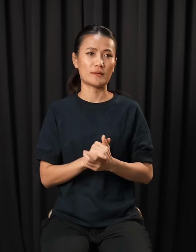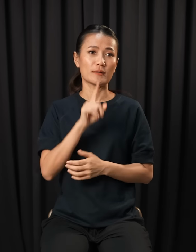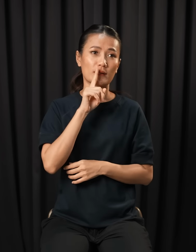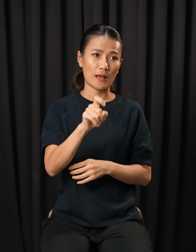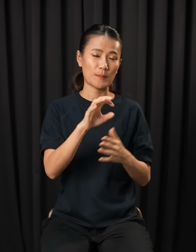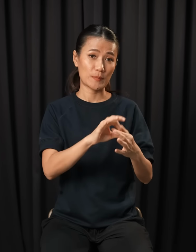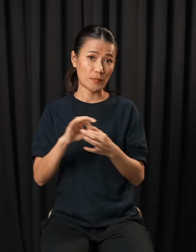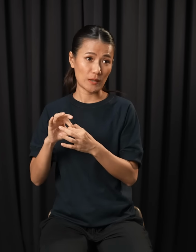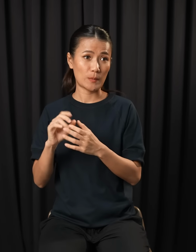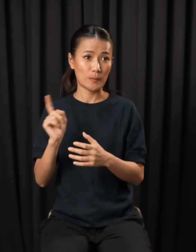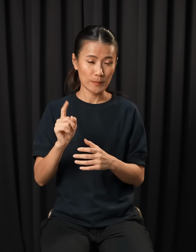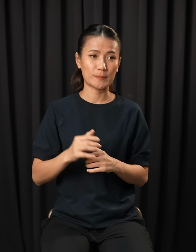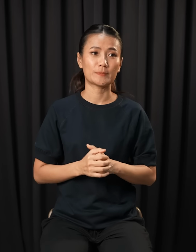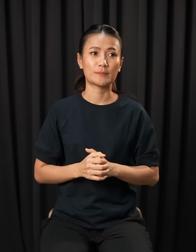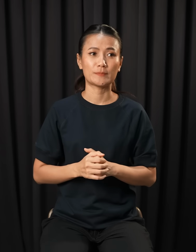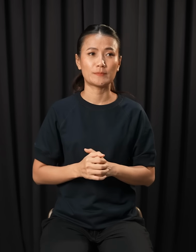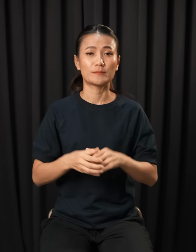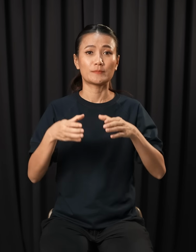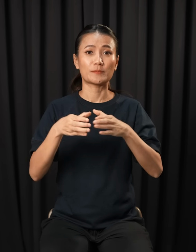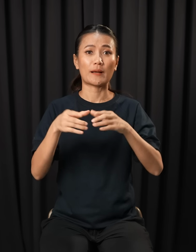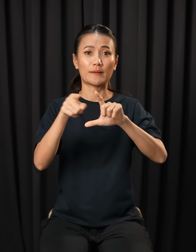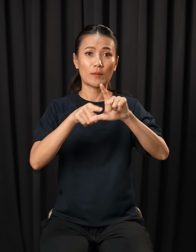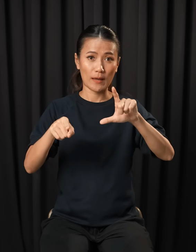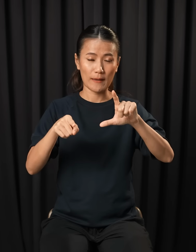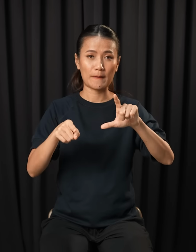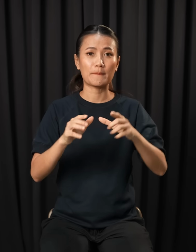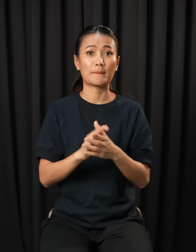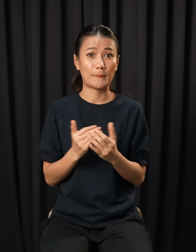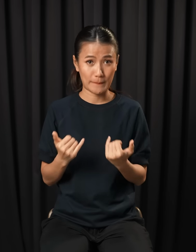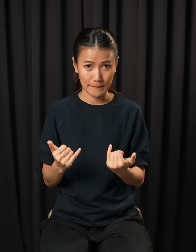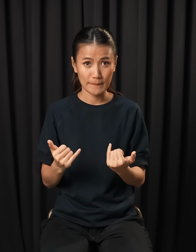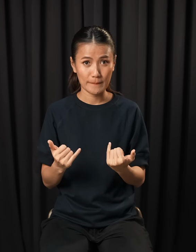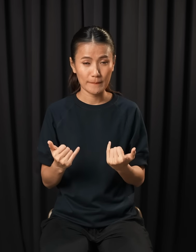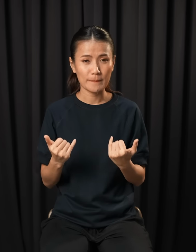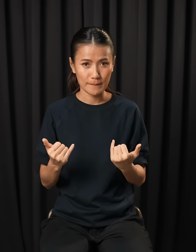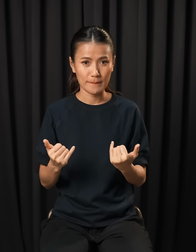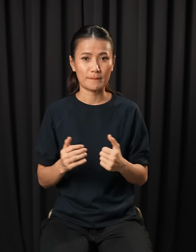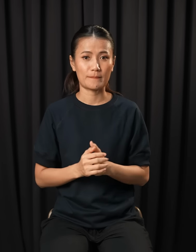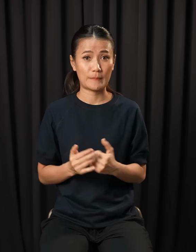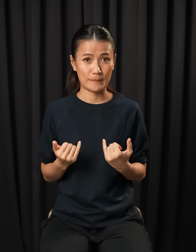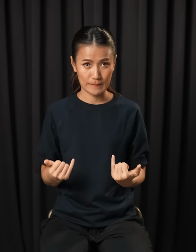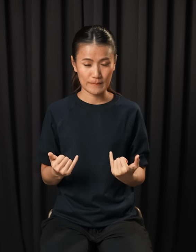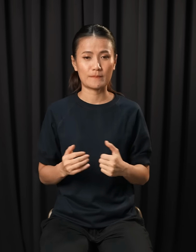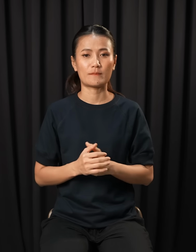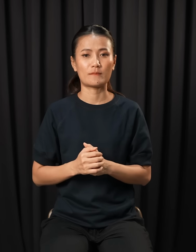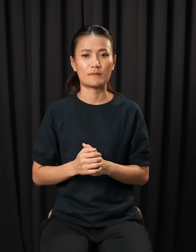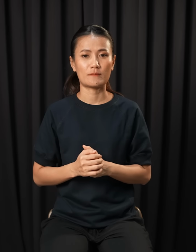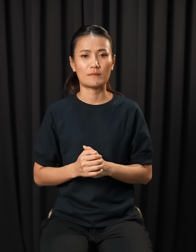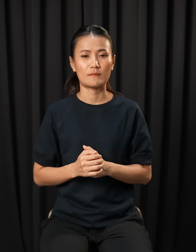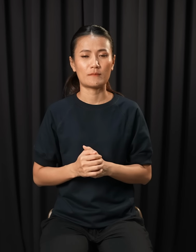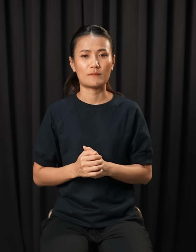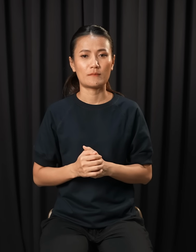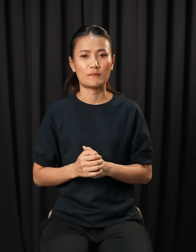ี้ คราวนี้ประเด็นขนาดนี้ที่คือที่ผมถามมันมีความเชื่อมโยงนะก็คือว่าพรรคก้าว